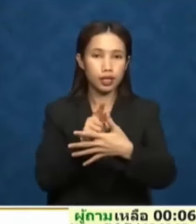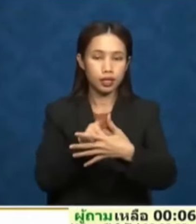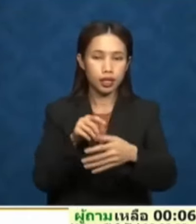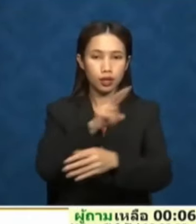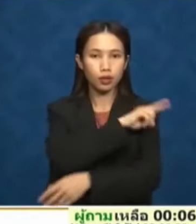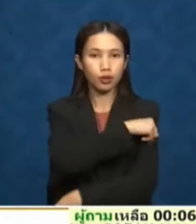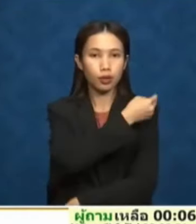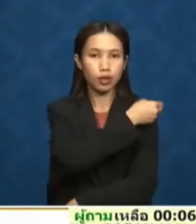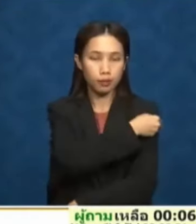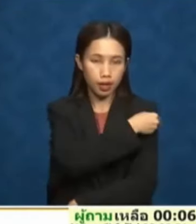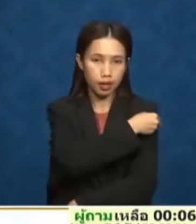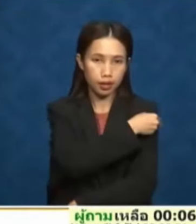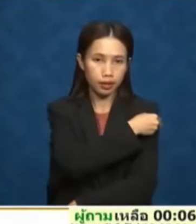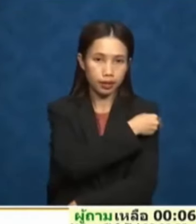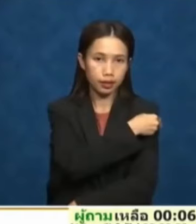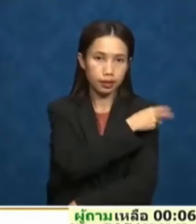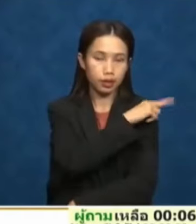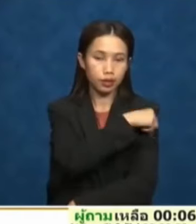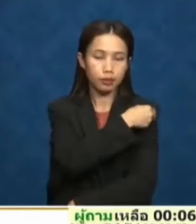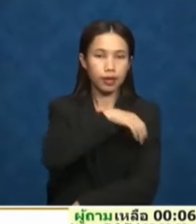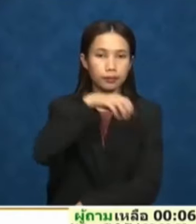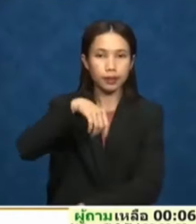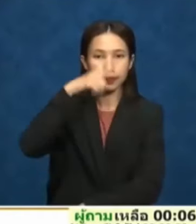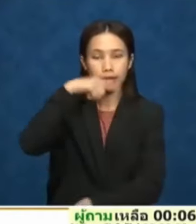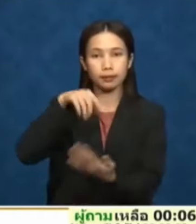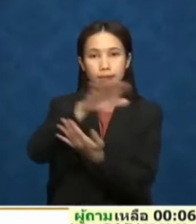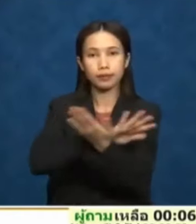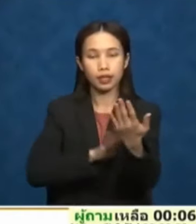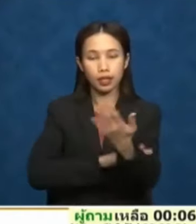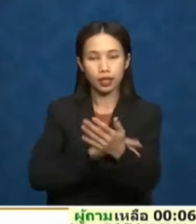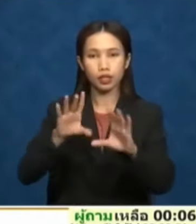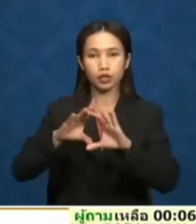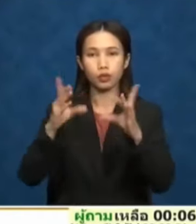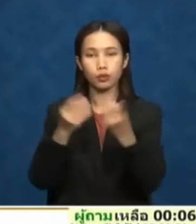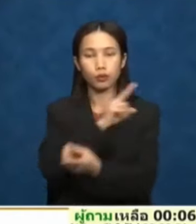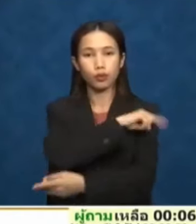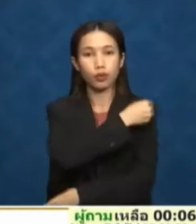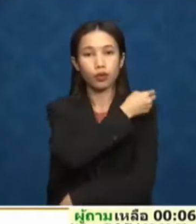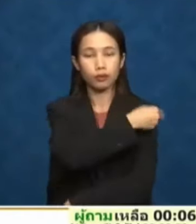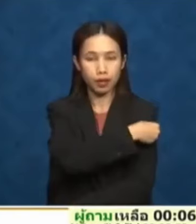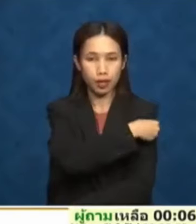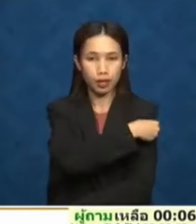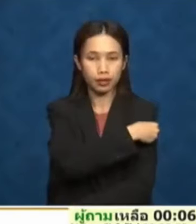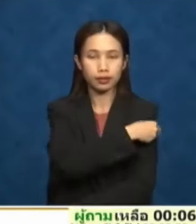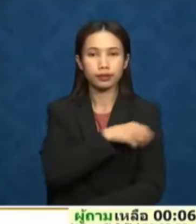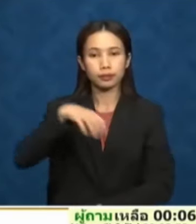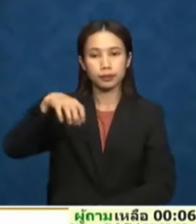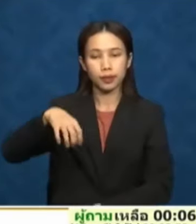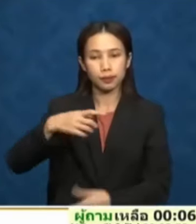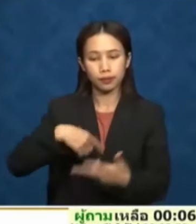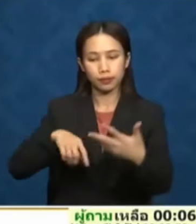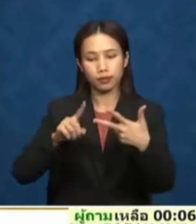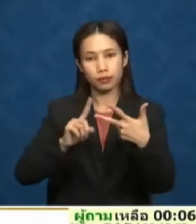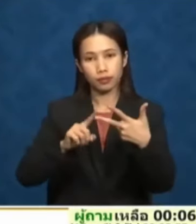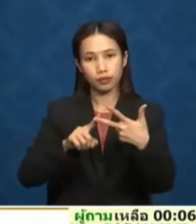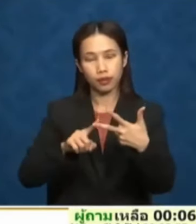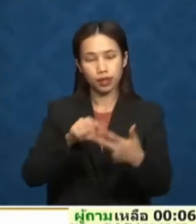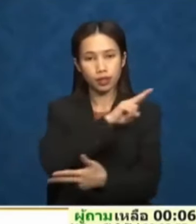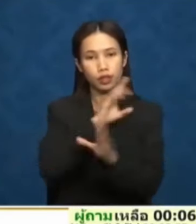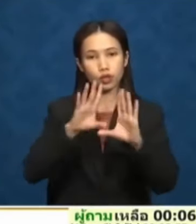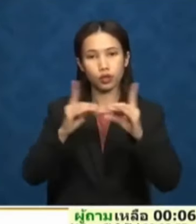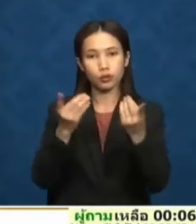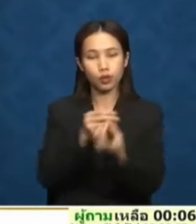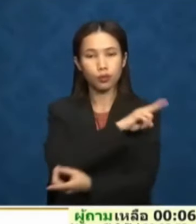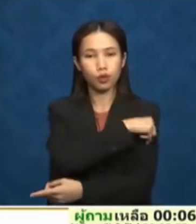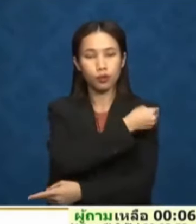โรงพยาบาลกลุ่มสถาบันแพทยศาสตร์แห่งประเทศไทยชมรมโรงพยาบาลสถาบันกรมการแพทย์ชมรมโรงพยาบาลศูนย์